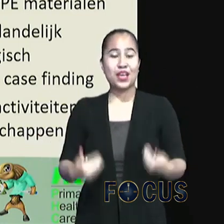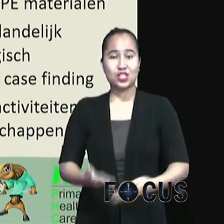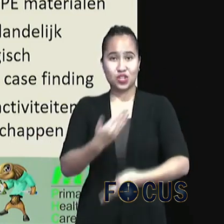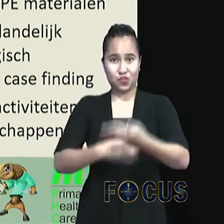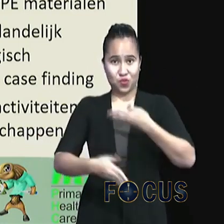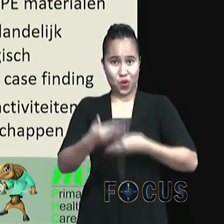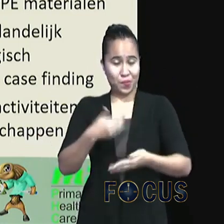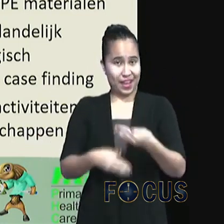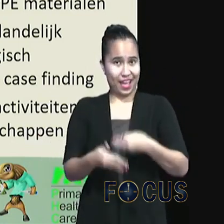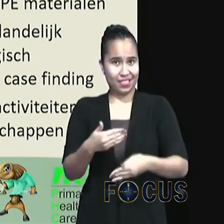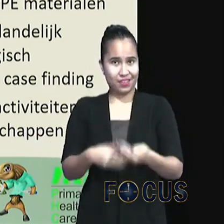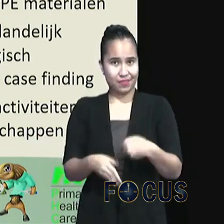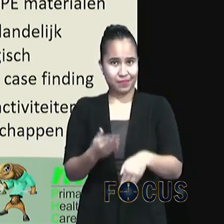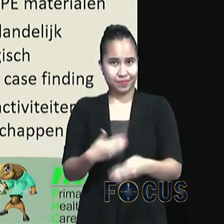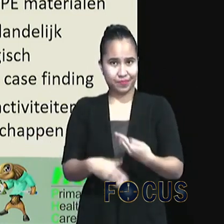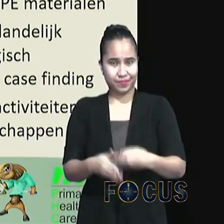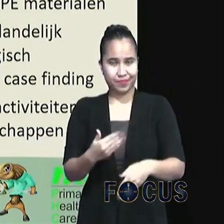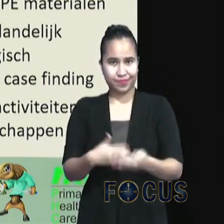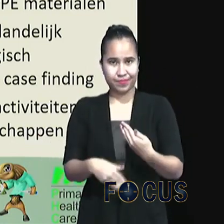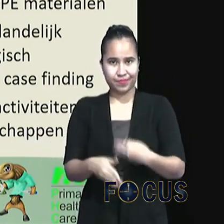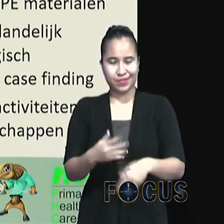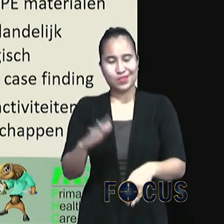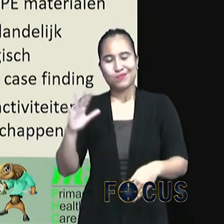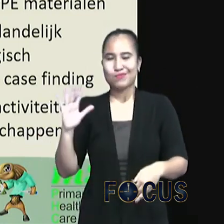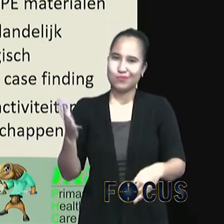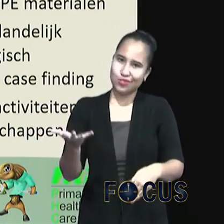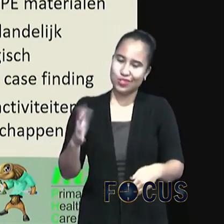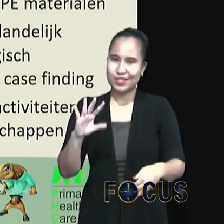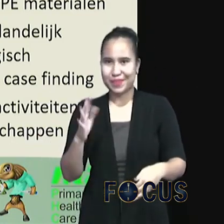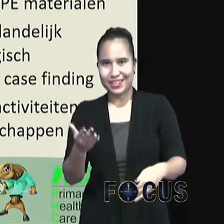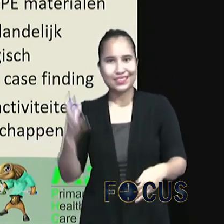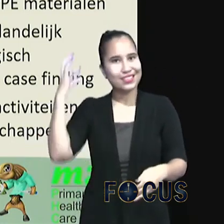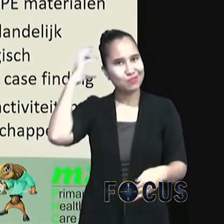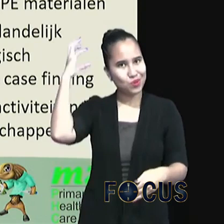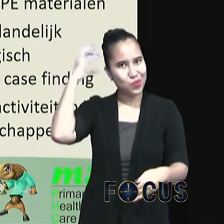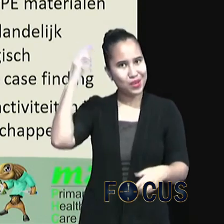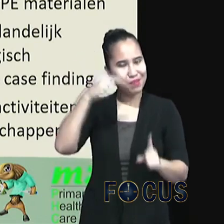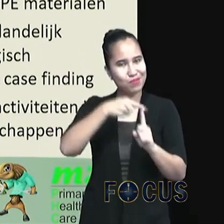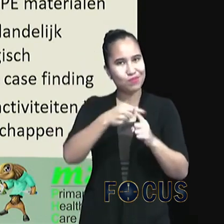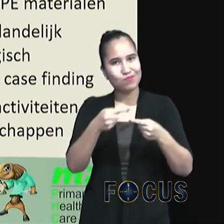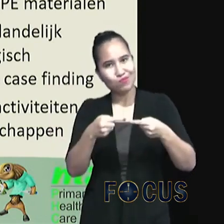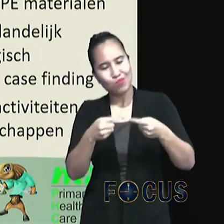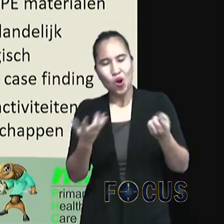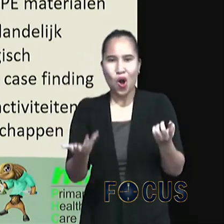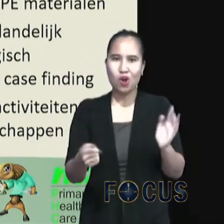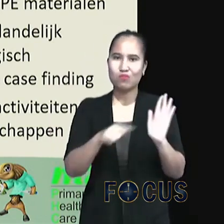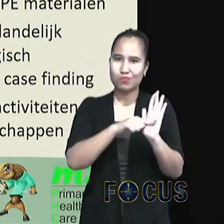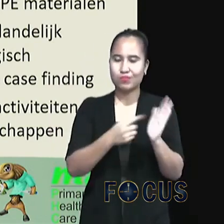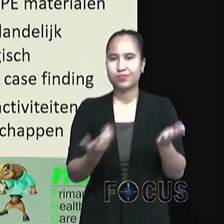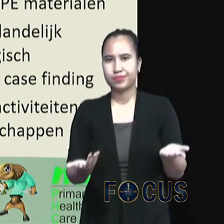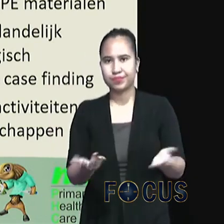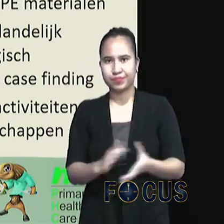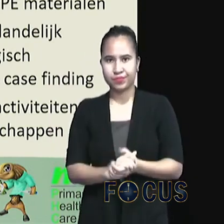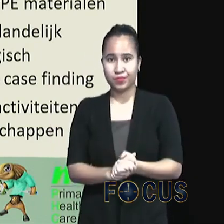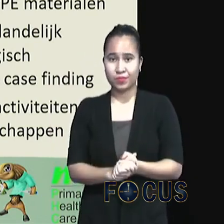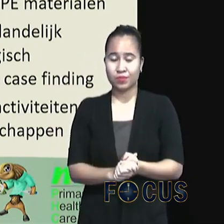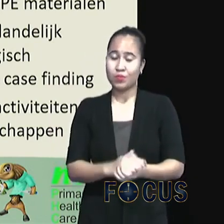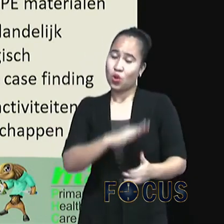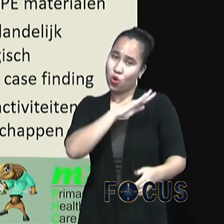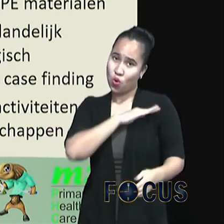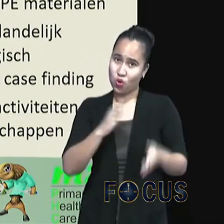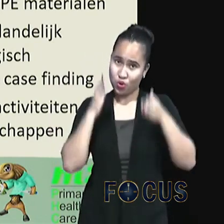een eventuele suspecte case. Daarnaast hebben we ons geconcentreerd rondom